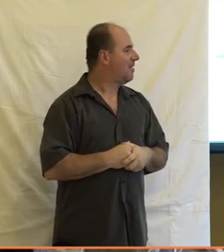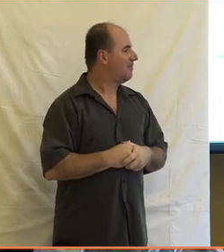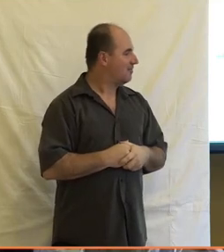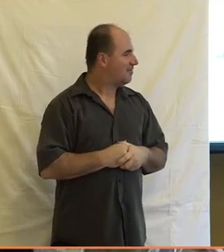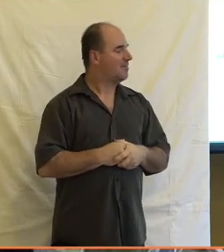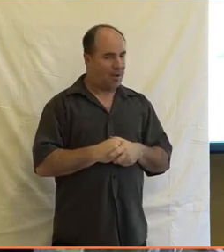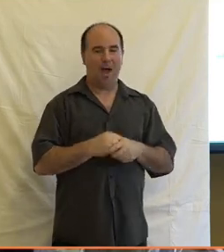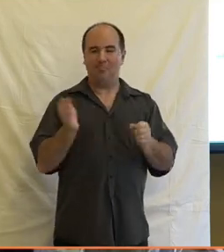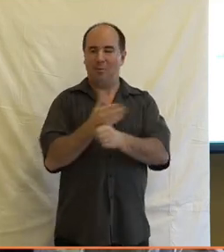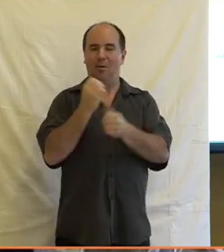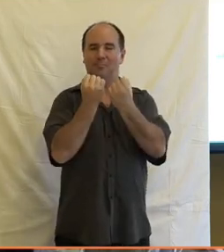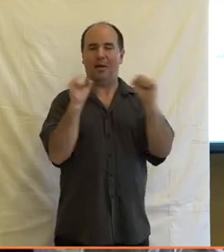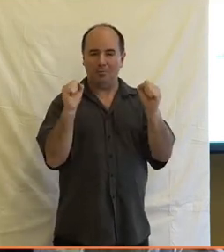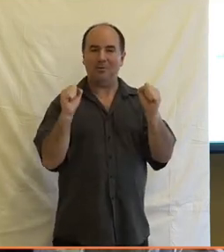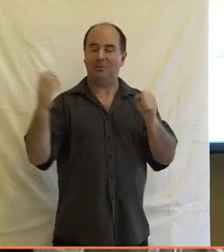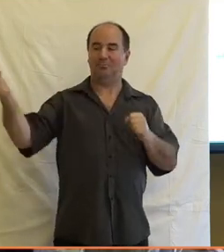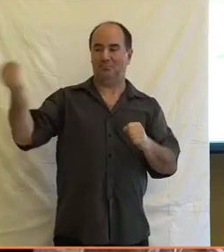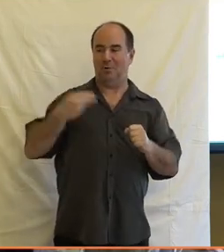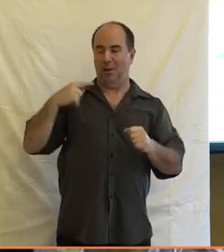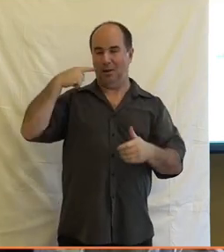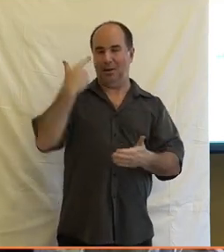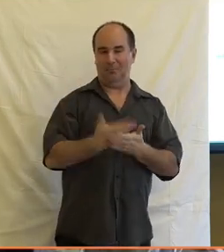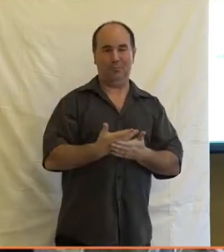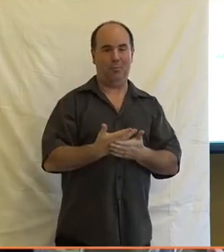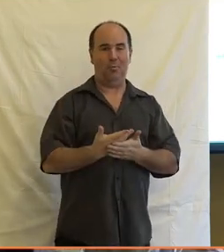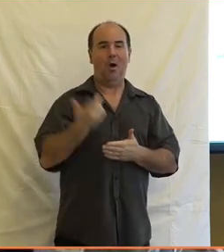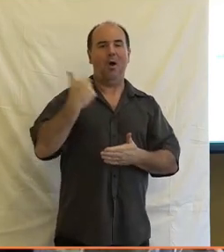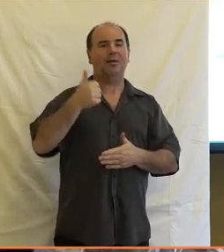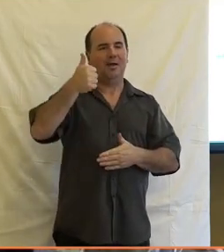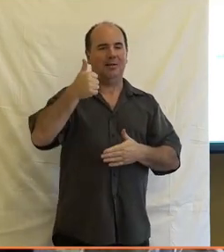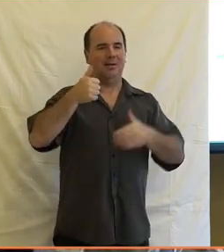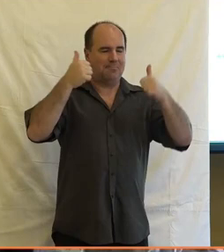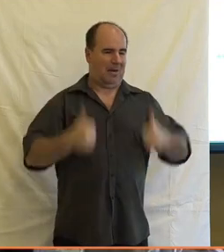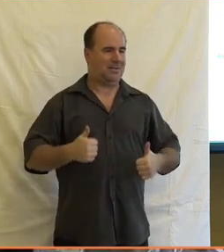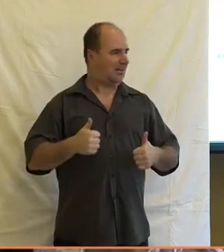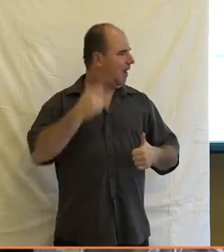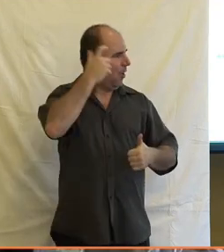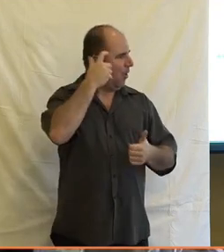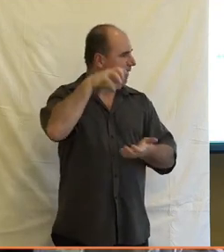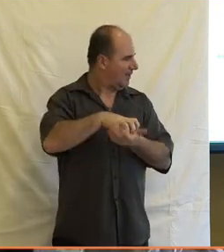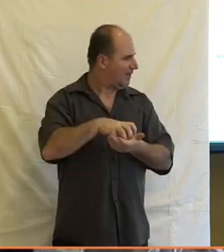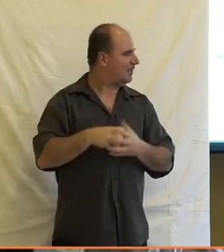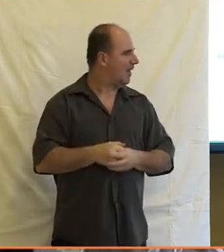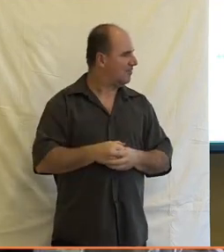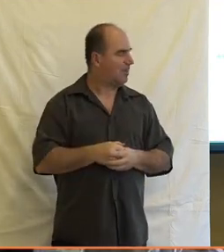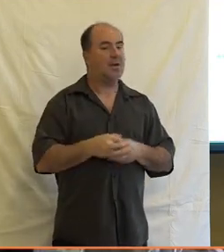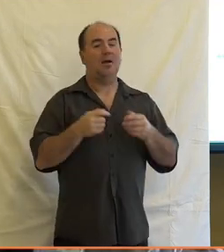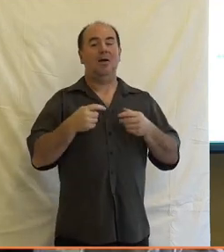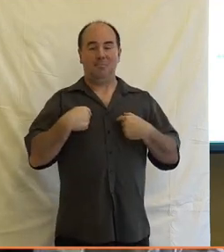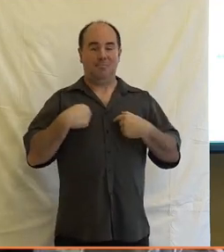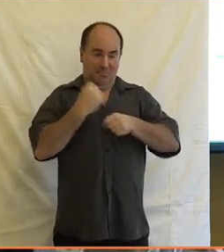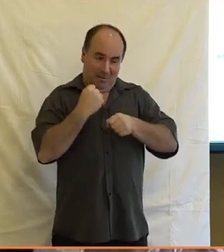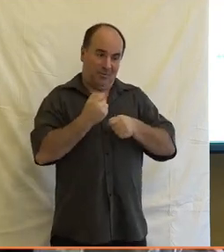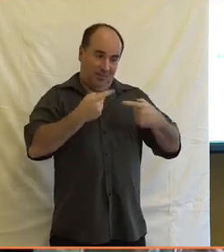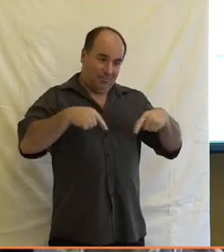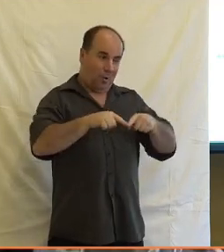pracovní nabídku od jedné pražské organizace, abych učila lidi které mají podobné poškození jako já, ovládat